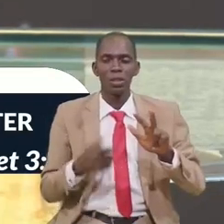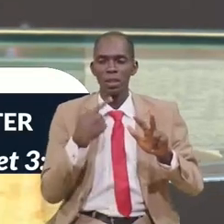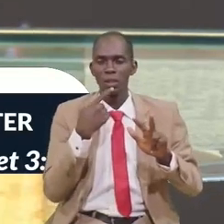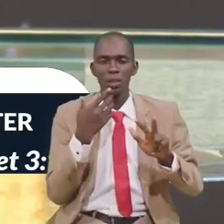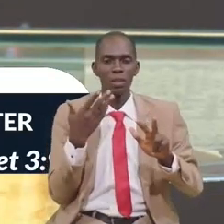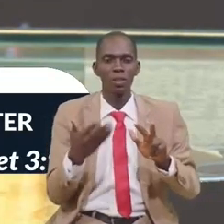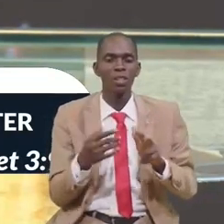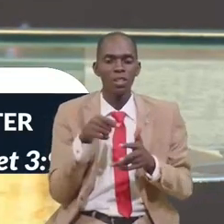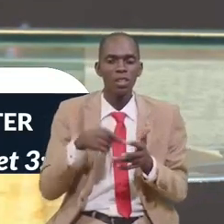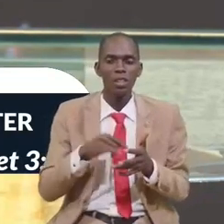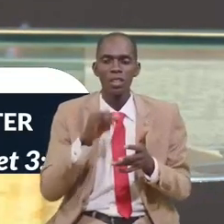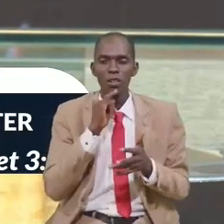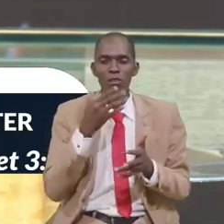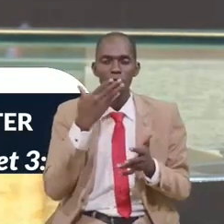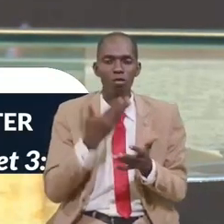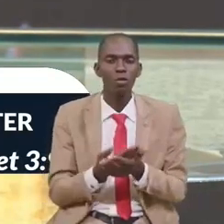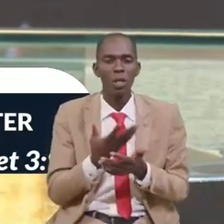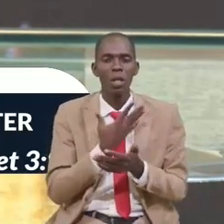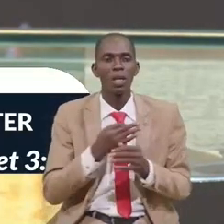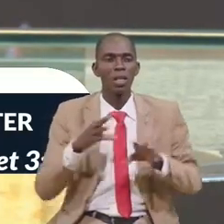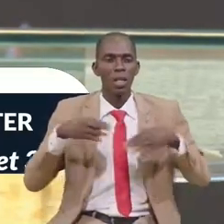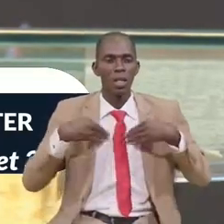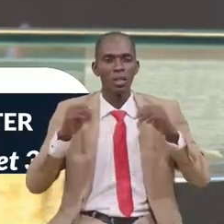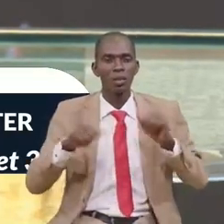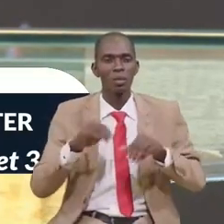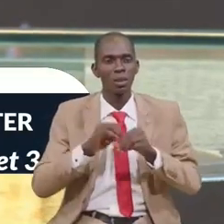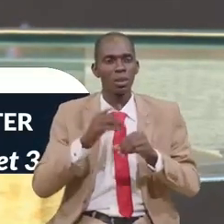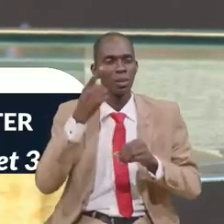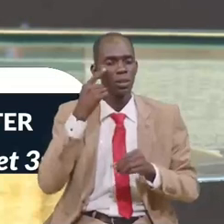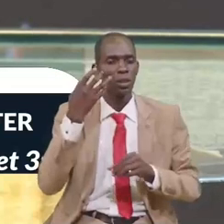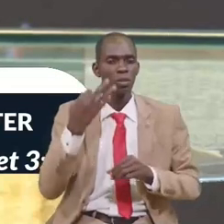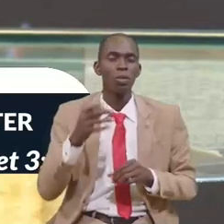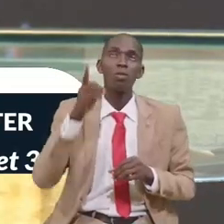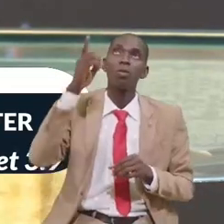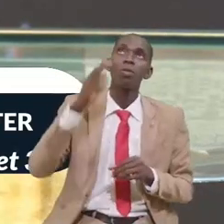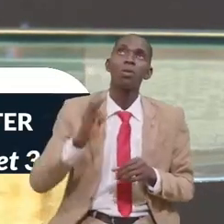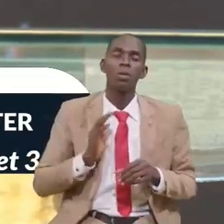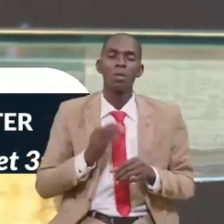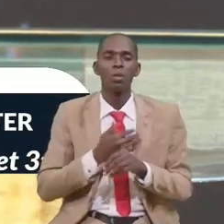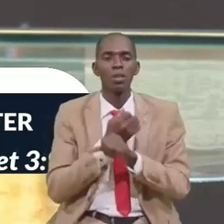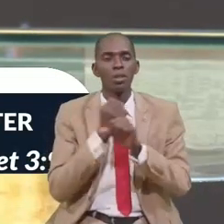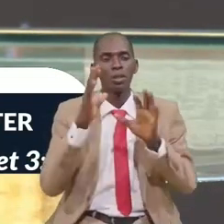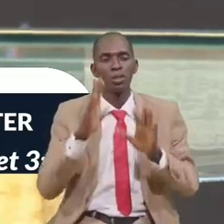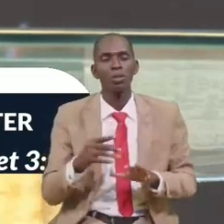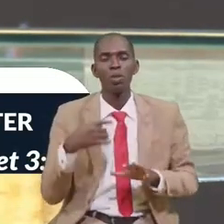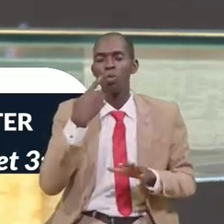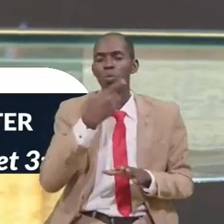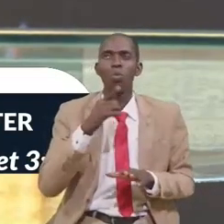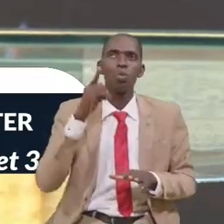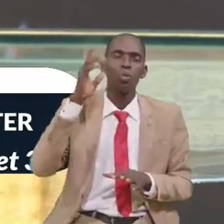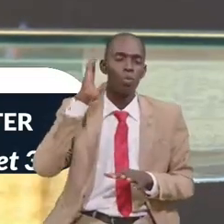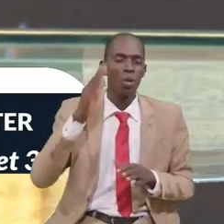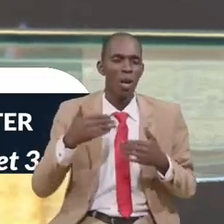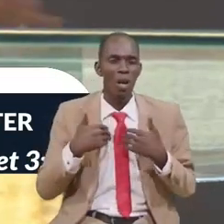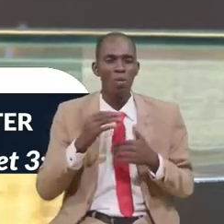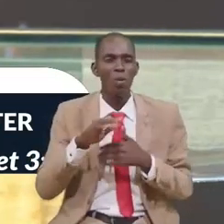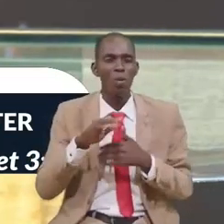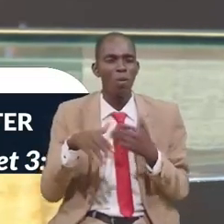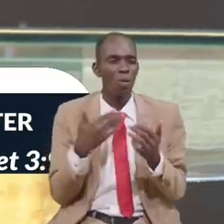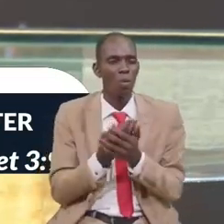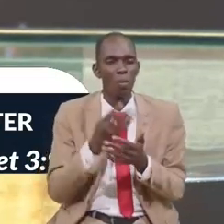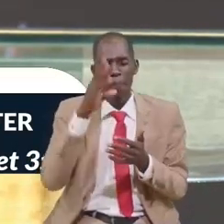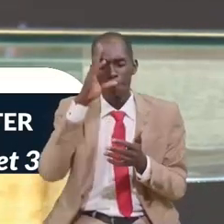1 Timothée 2:3. Cela est bon et agréable devant Dieu notre Sauveur, qui veut que tous les hommes soient sauvés